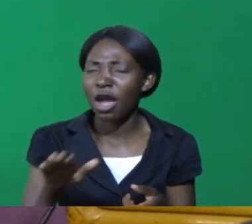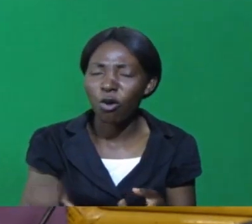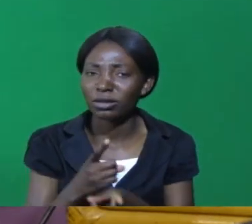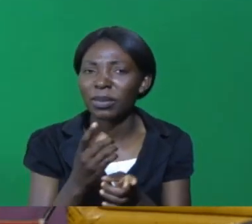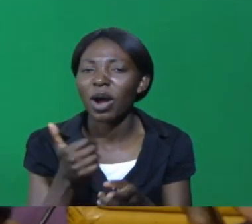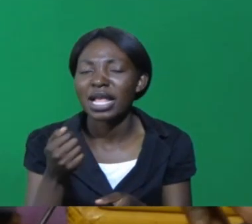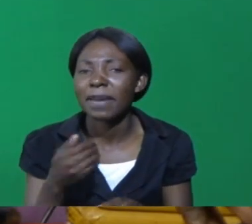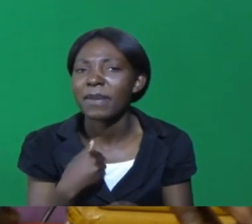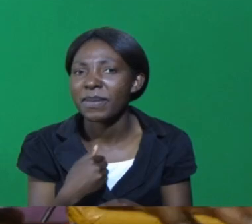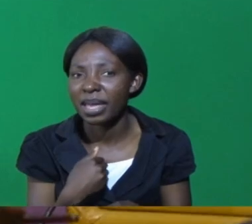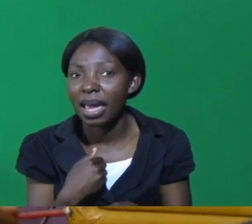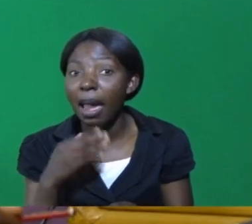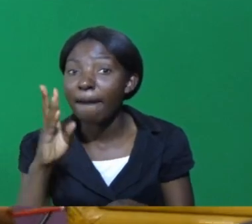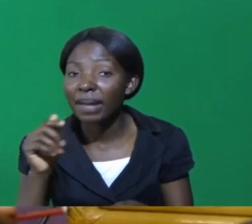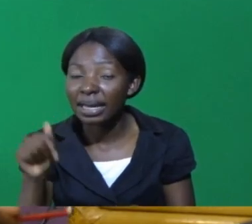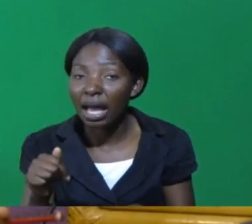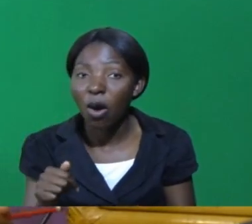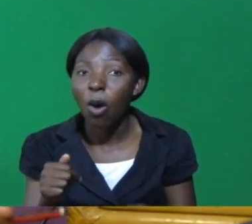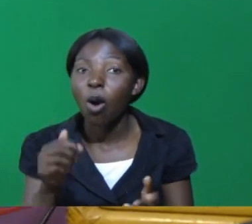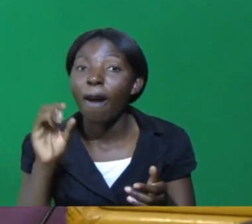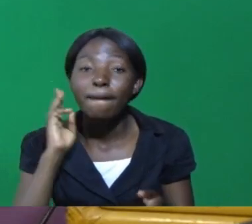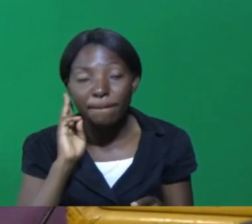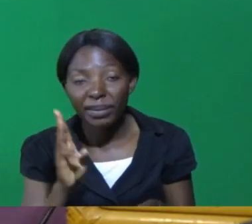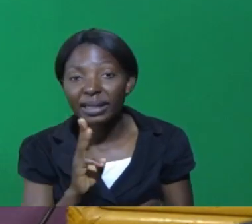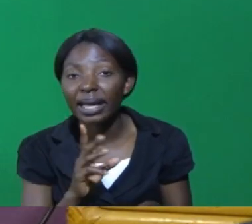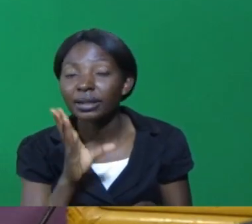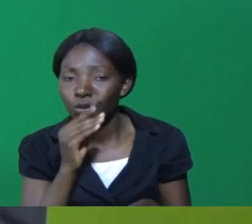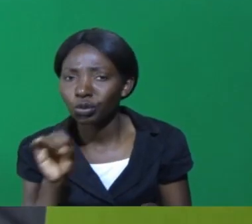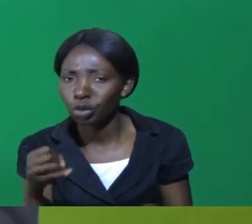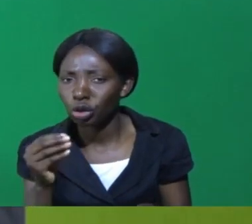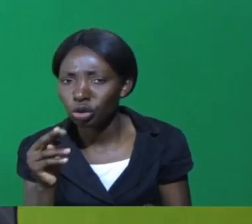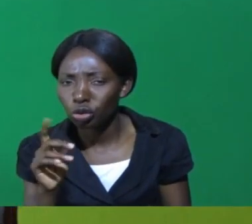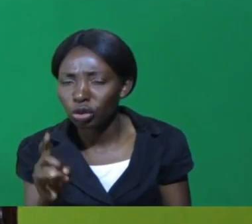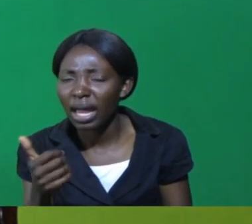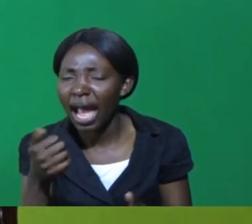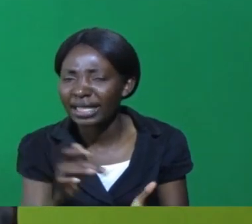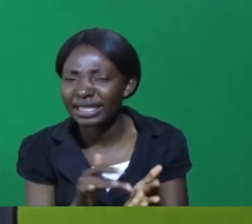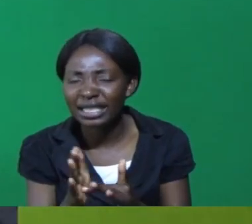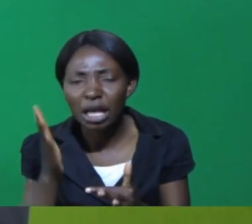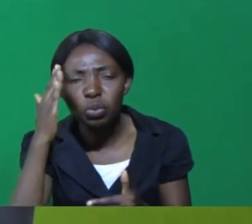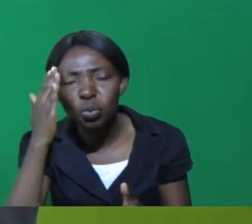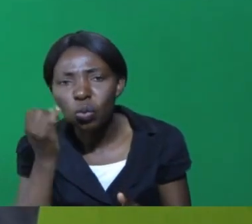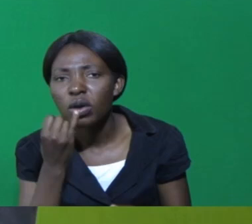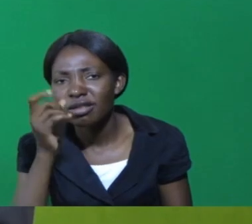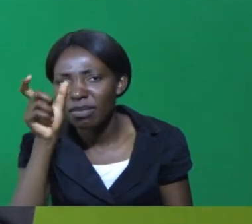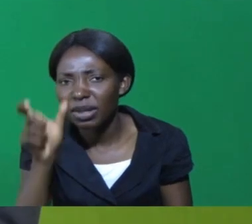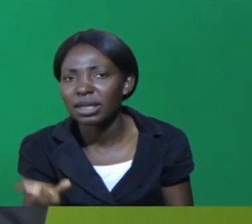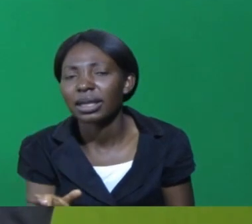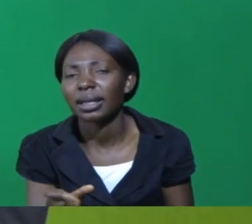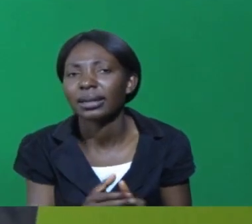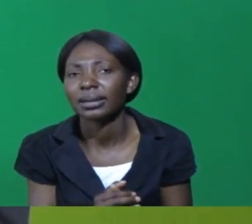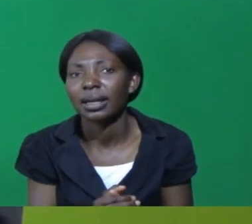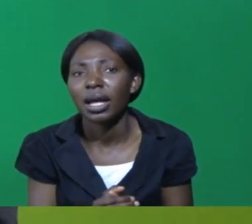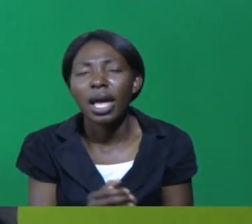kuna John kuti shamwari tibvunzire kuti vari kurevani. because nyaya yacho yabvira kare kaichingoti ndiani